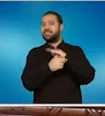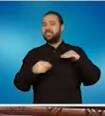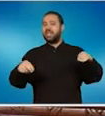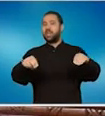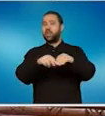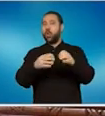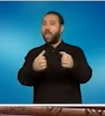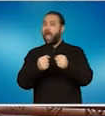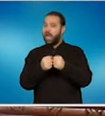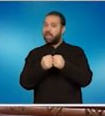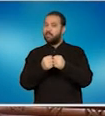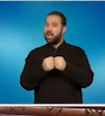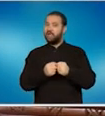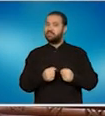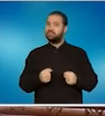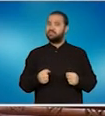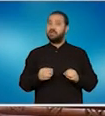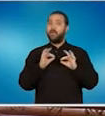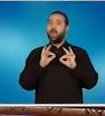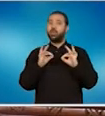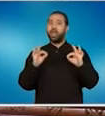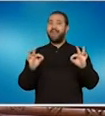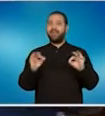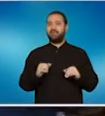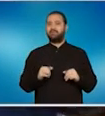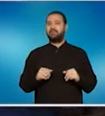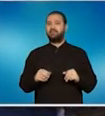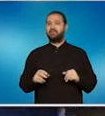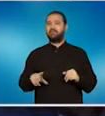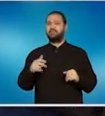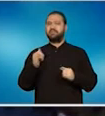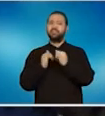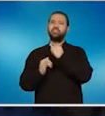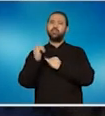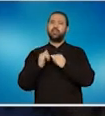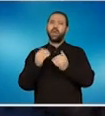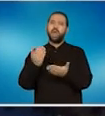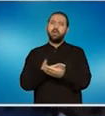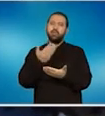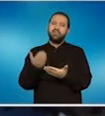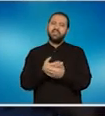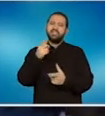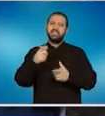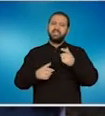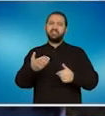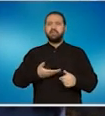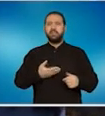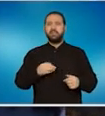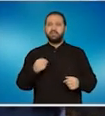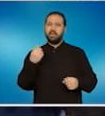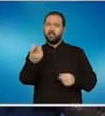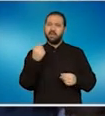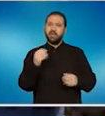dintre noi a rămas paradigmatic, a rămas model. Sunt istorioare, sunt povestiri despre părintele plecând de